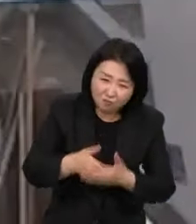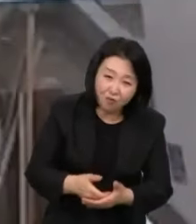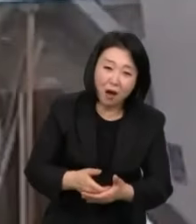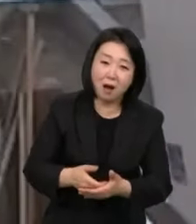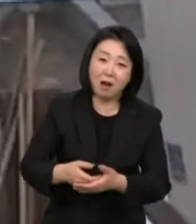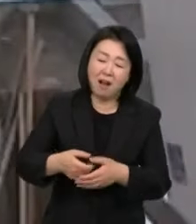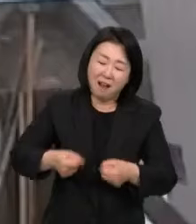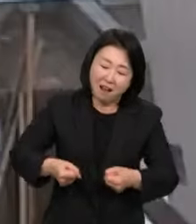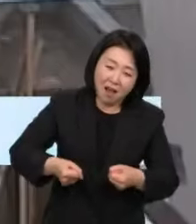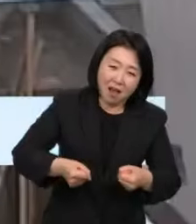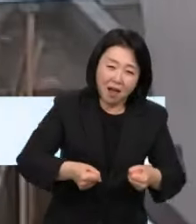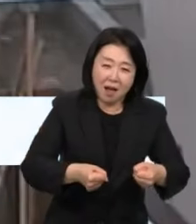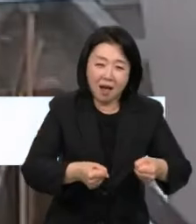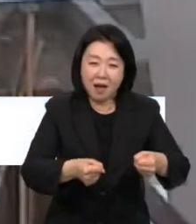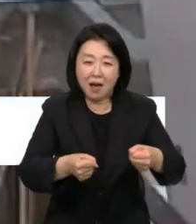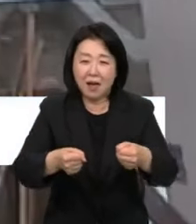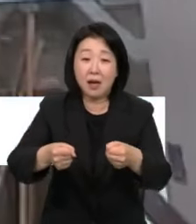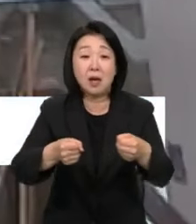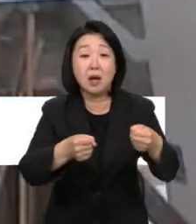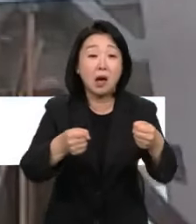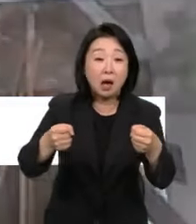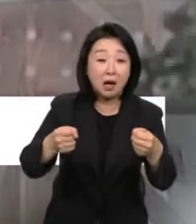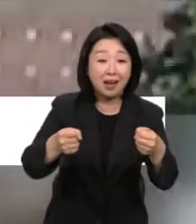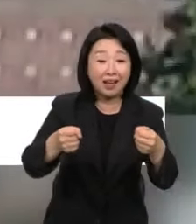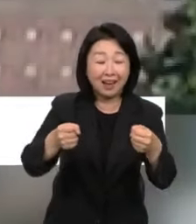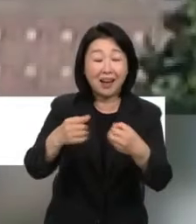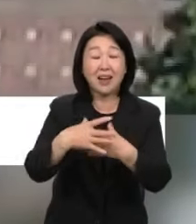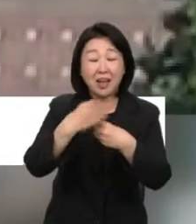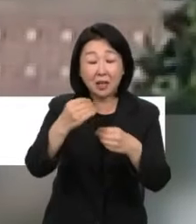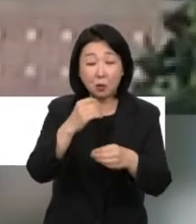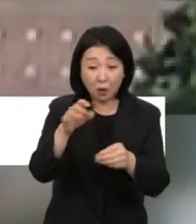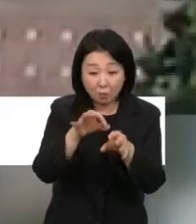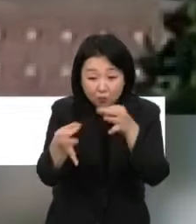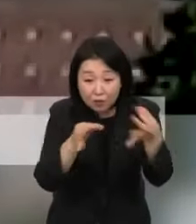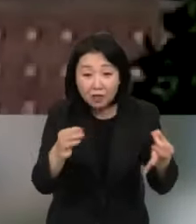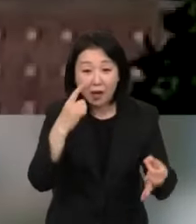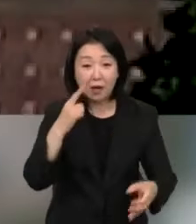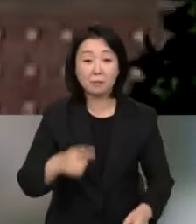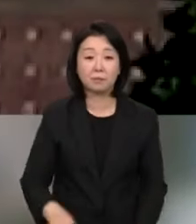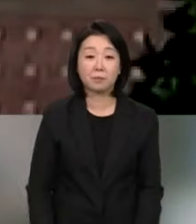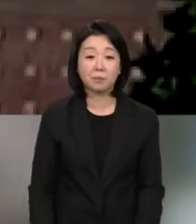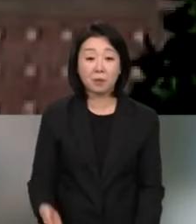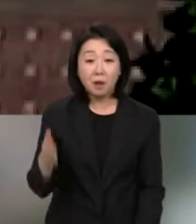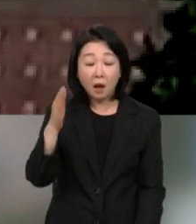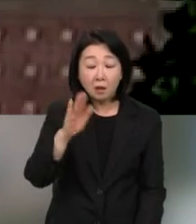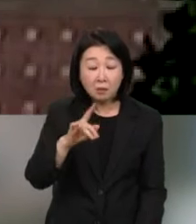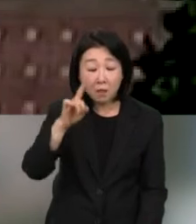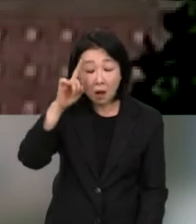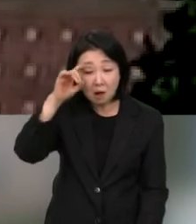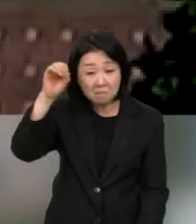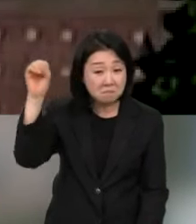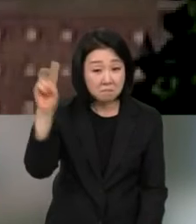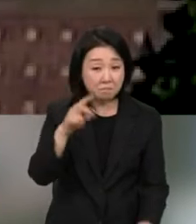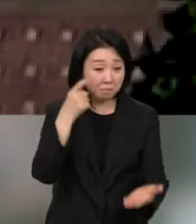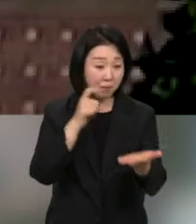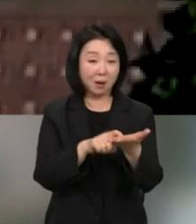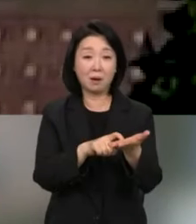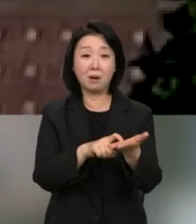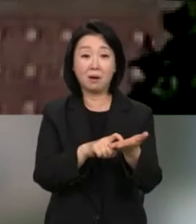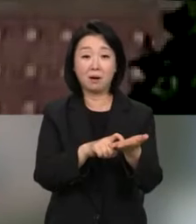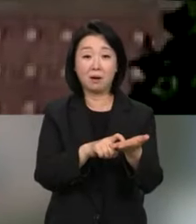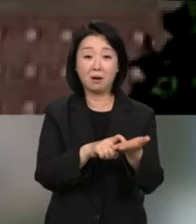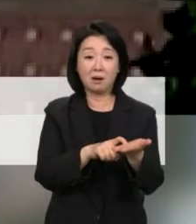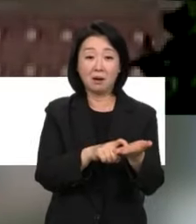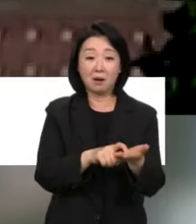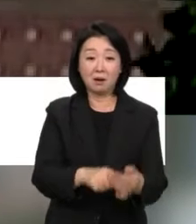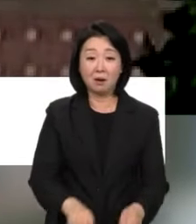가 화물차 옆에 내려놓고 가져가기 좋게 해체를 시작합니다. 그런데 예상치 못한 게 나왔습니다. 근데